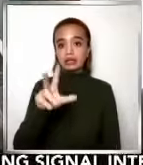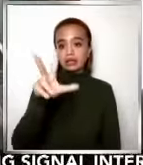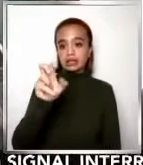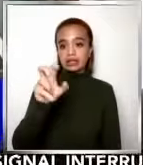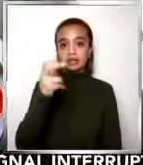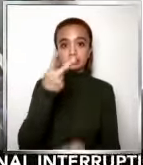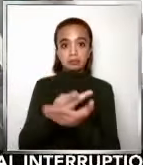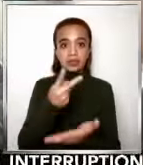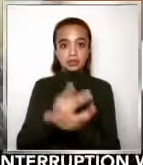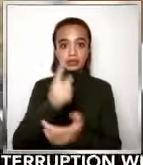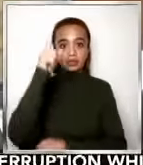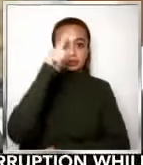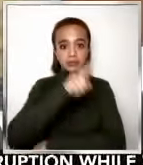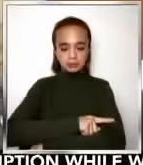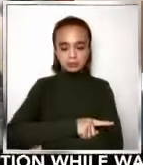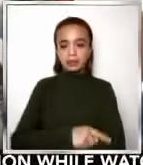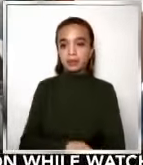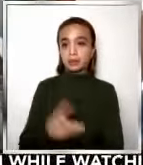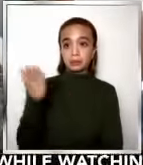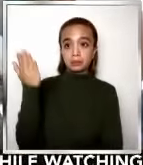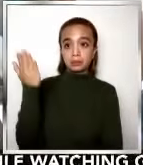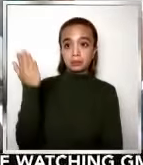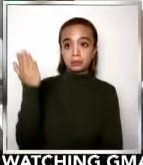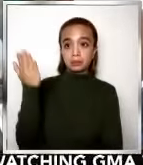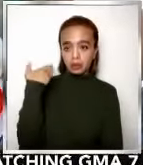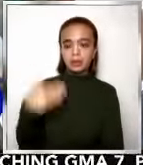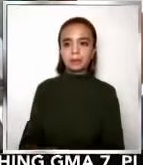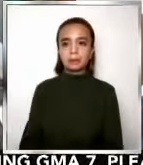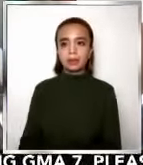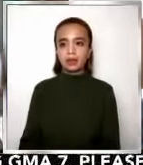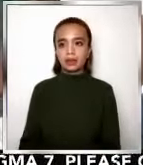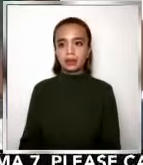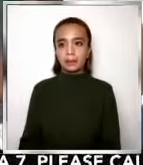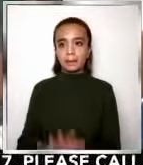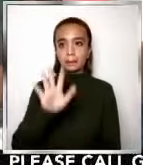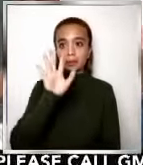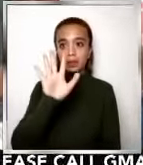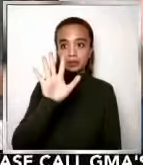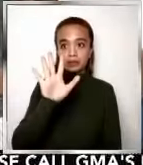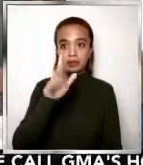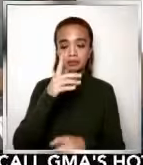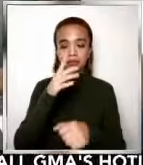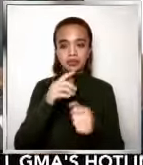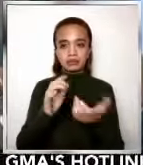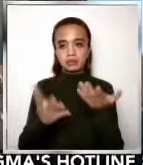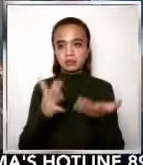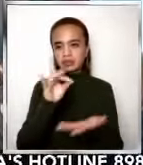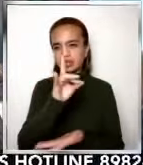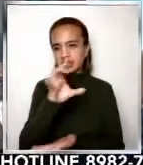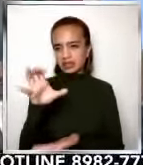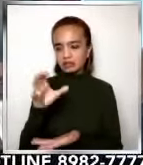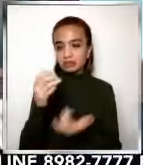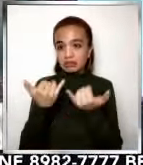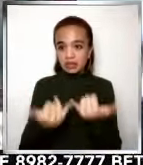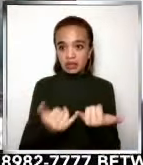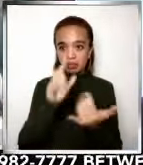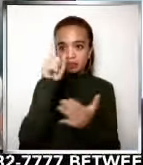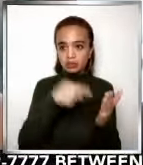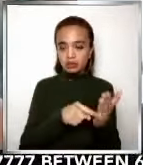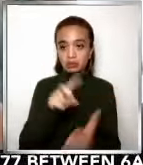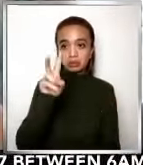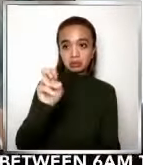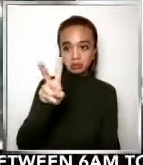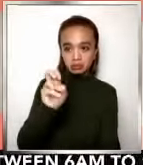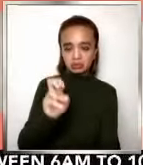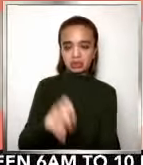yung di maglilimang ikot ka, yung madidiesel mo nasa 800 lang, ngayon nasa 1-2 na. Napakalaki po